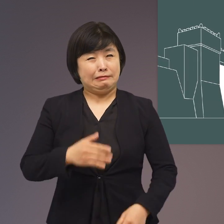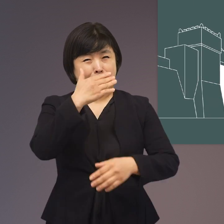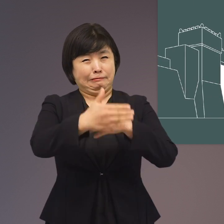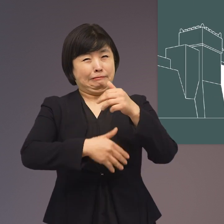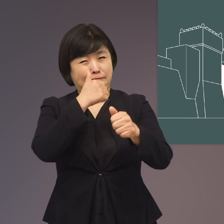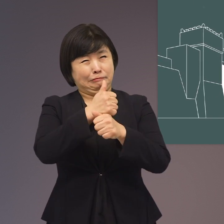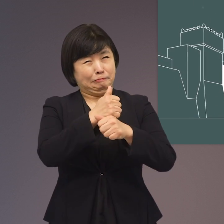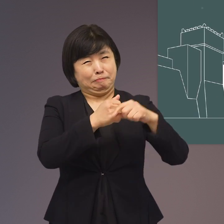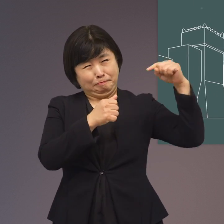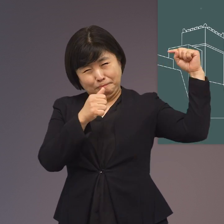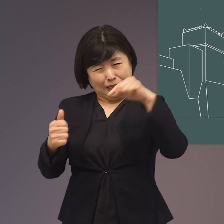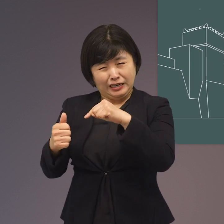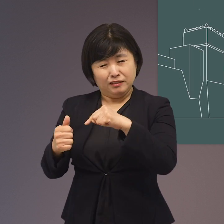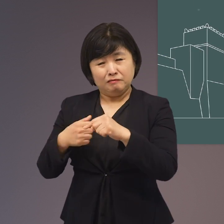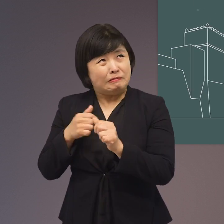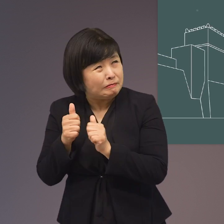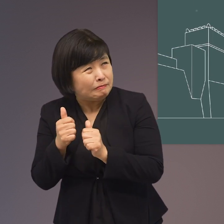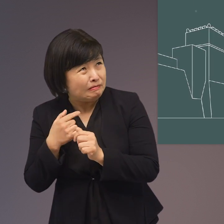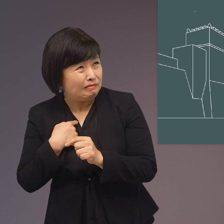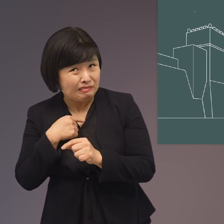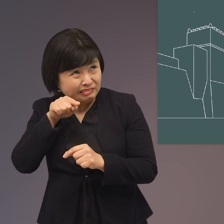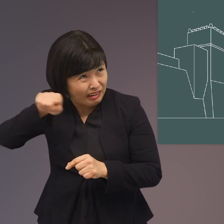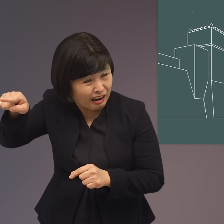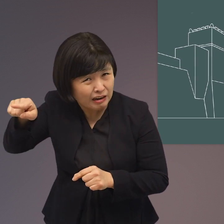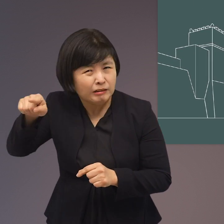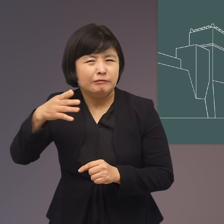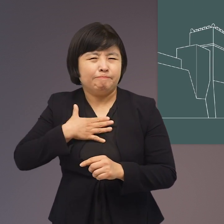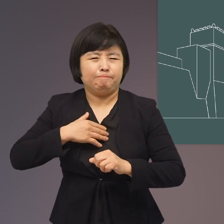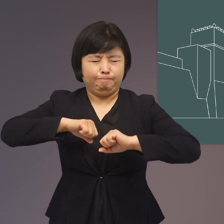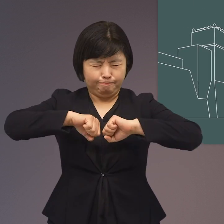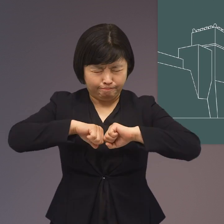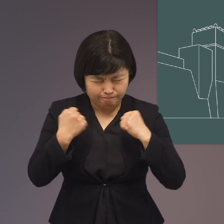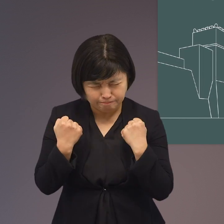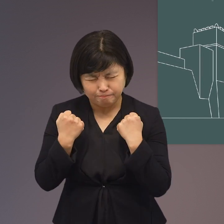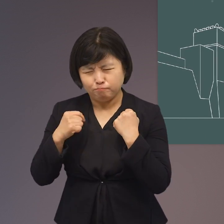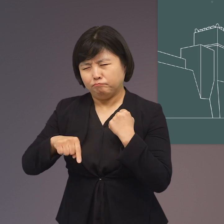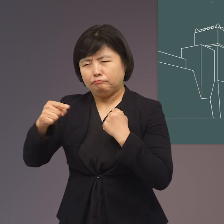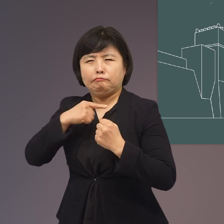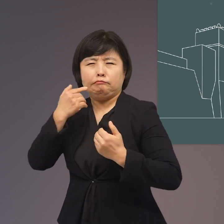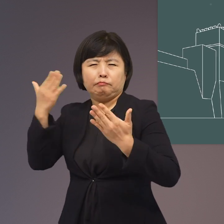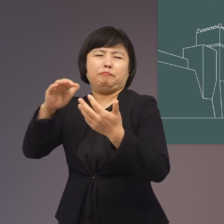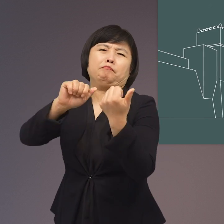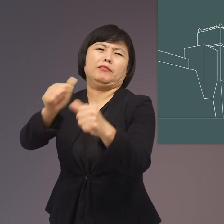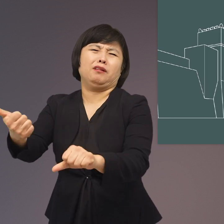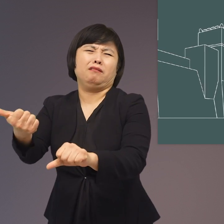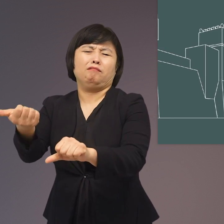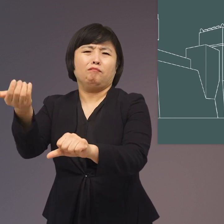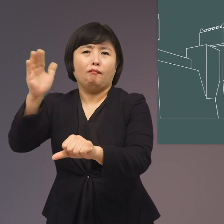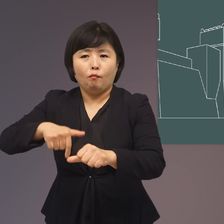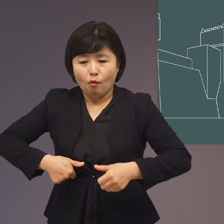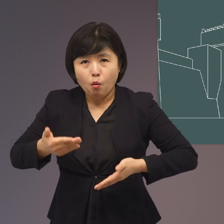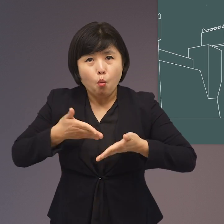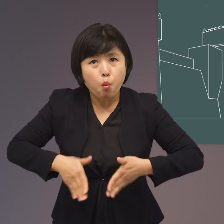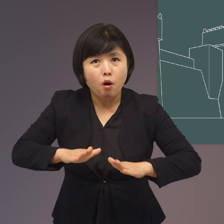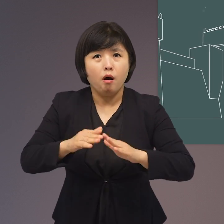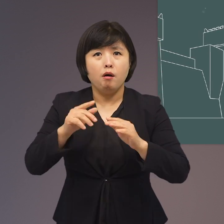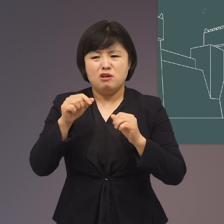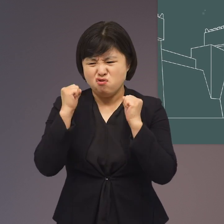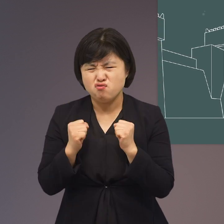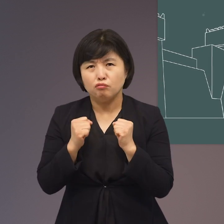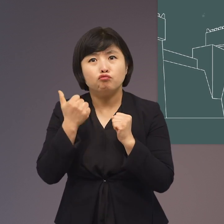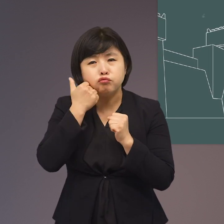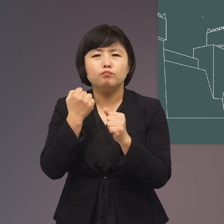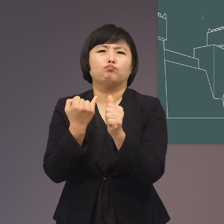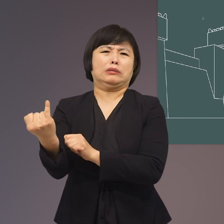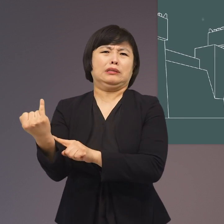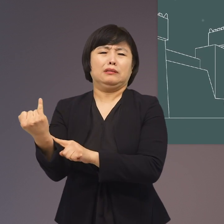트로이 땅에 처음 발을 디뎠던 용사, 그리고 신탁에 따라 죽음의 운명을 달게 받았던